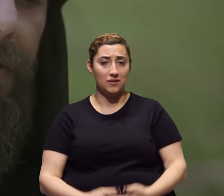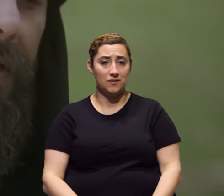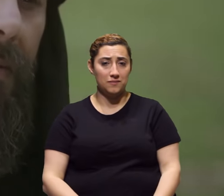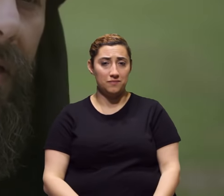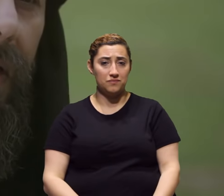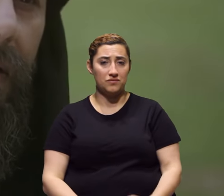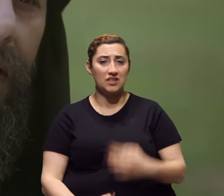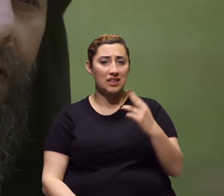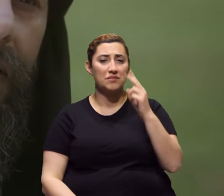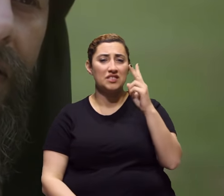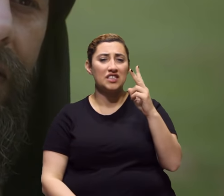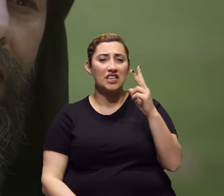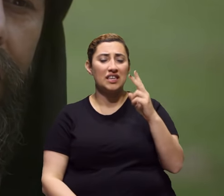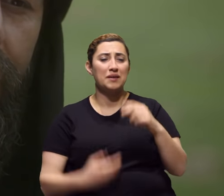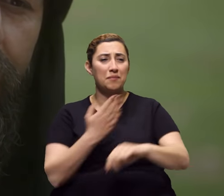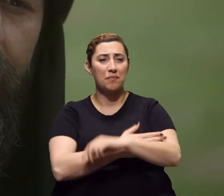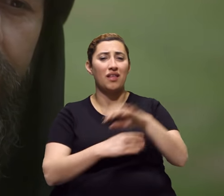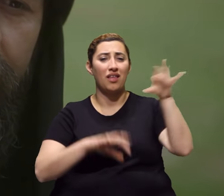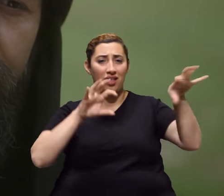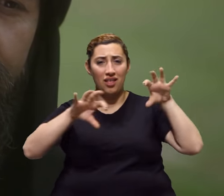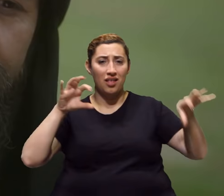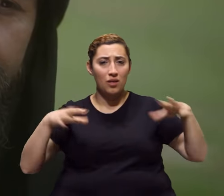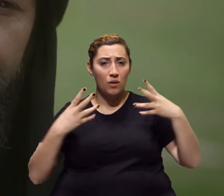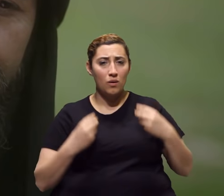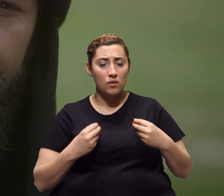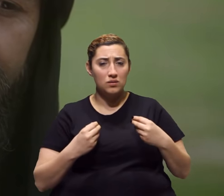Geçmiş. 72 millet dahi